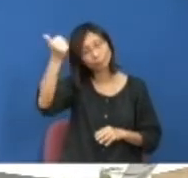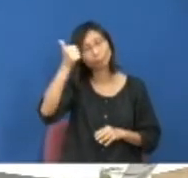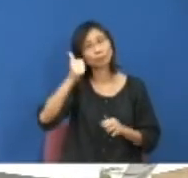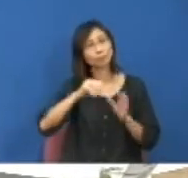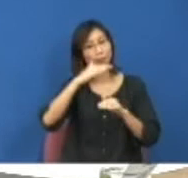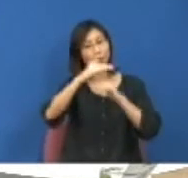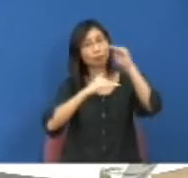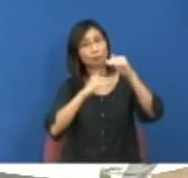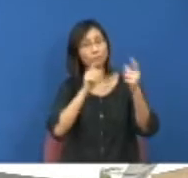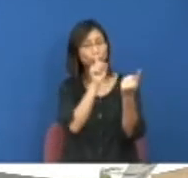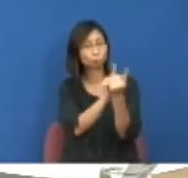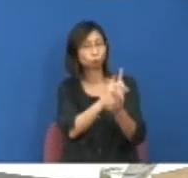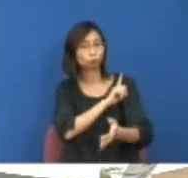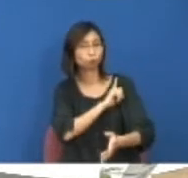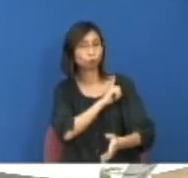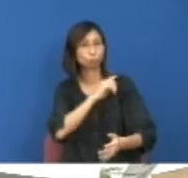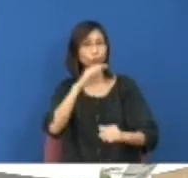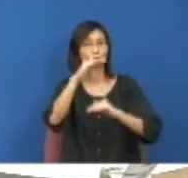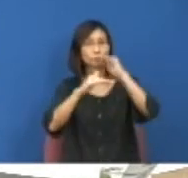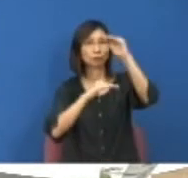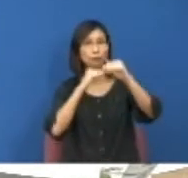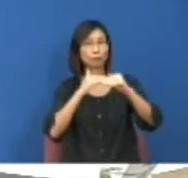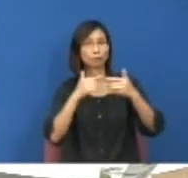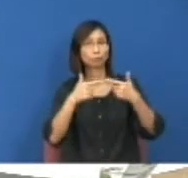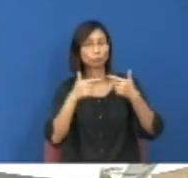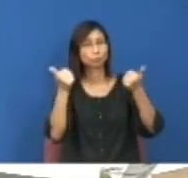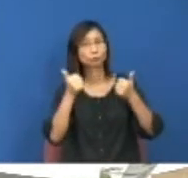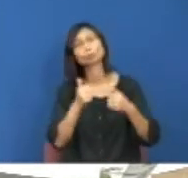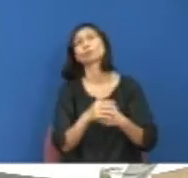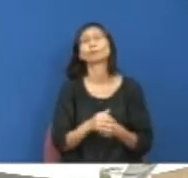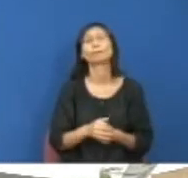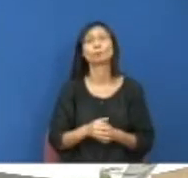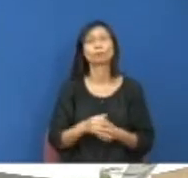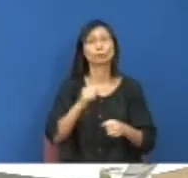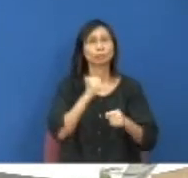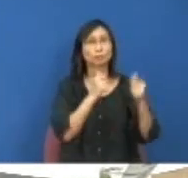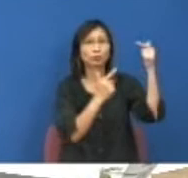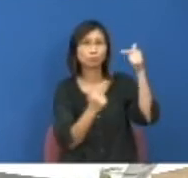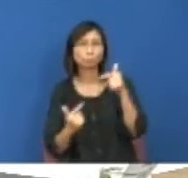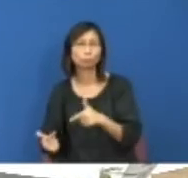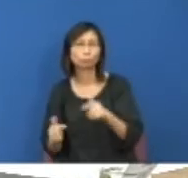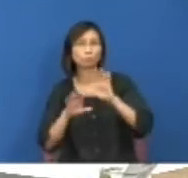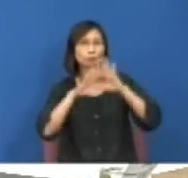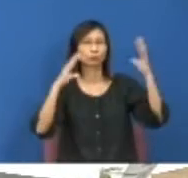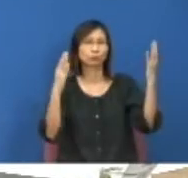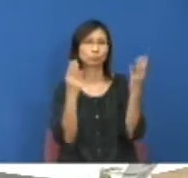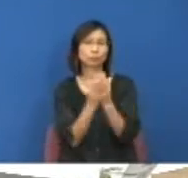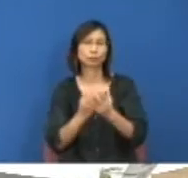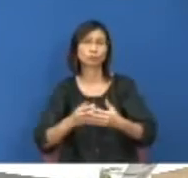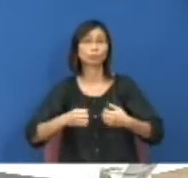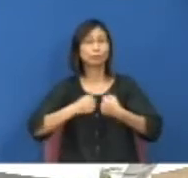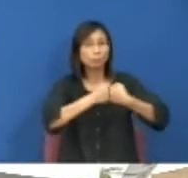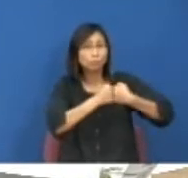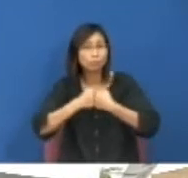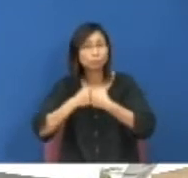對自己嘅階級嘅認同，然後採取一個集體嘅抗爭，尤其是喺政治上